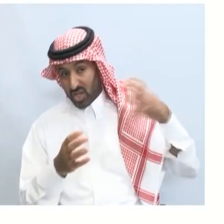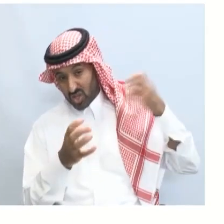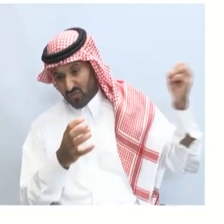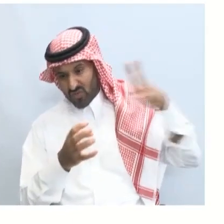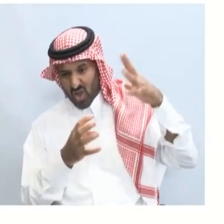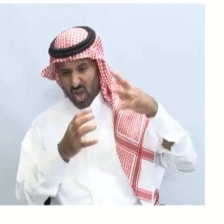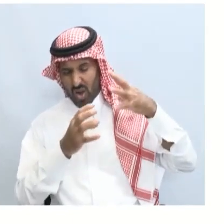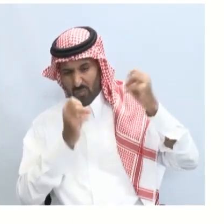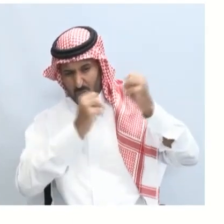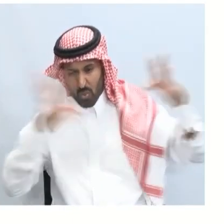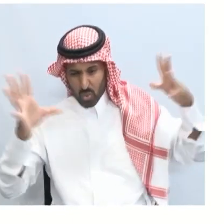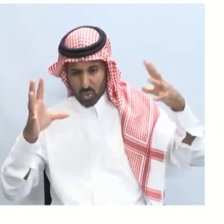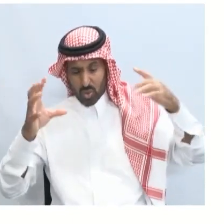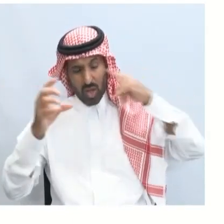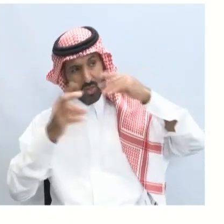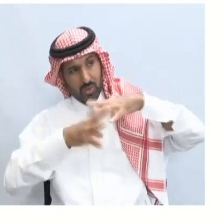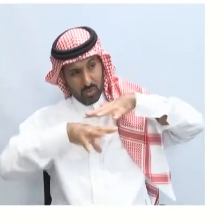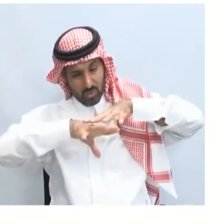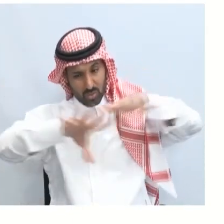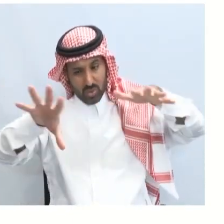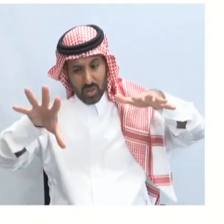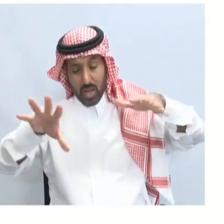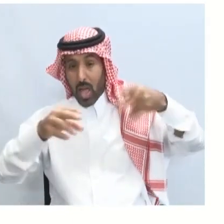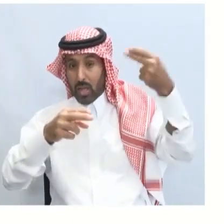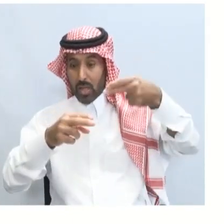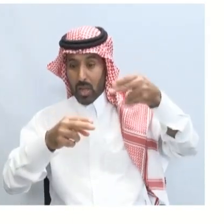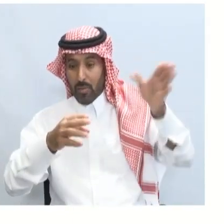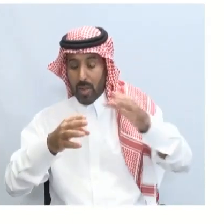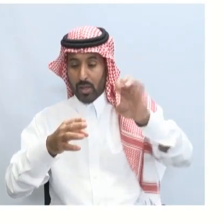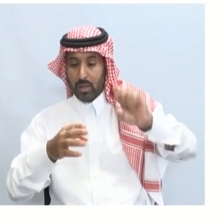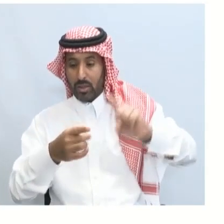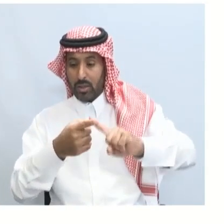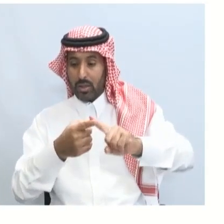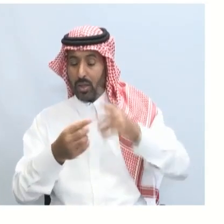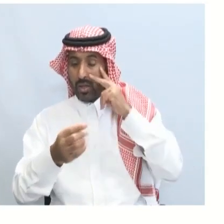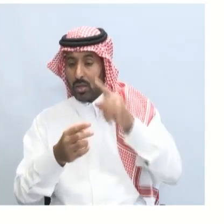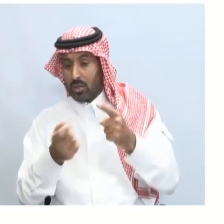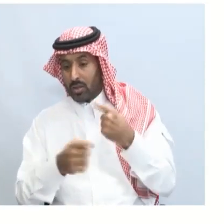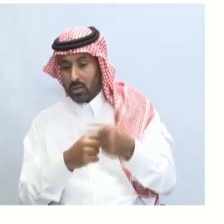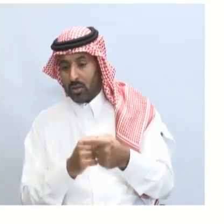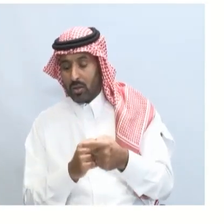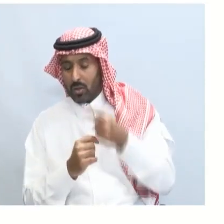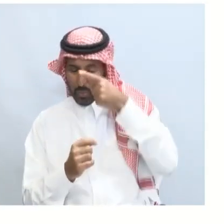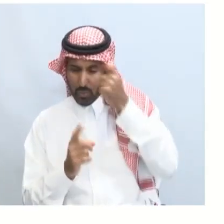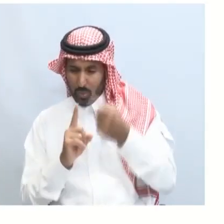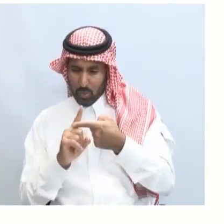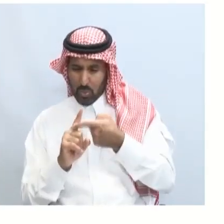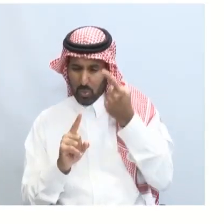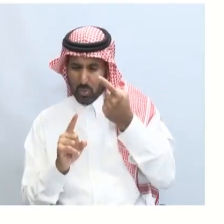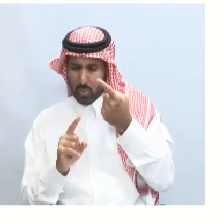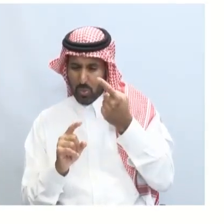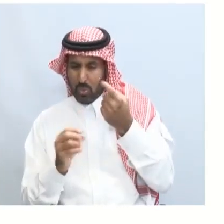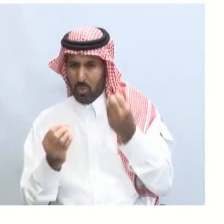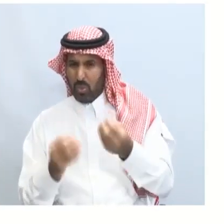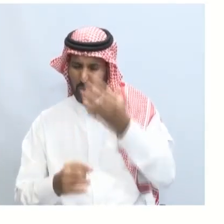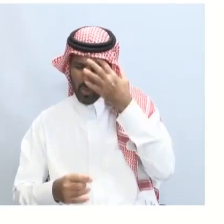لدينا بدا الهيدروجين والهيليوم في توليد درجات حراره